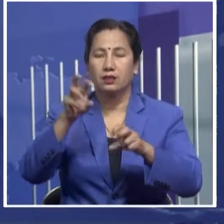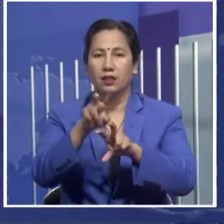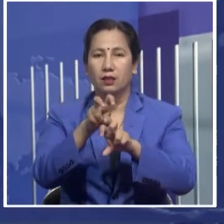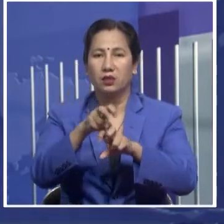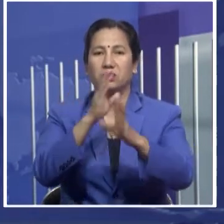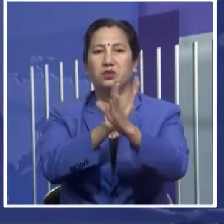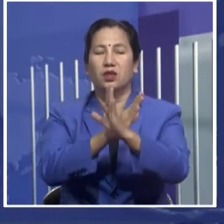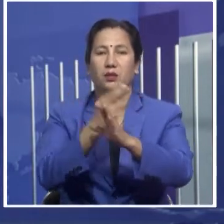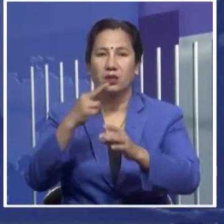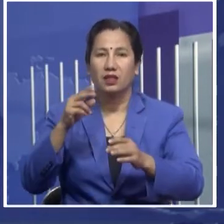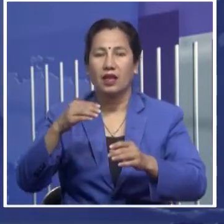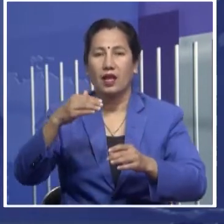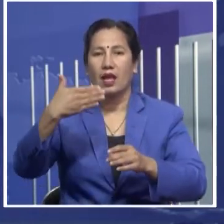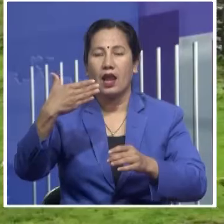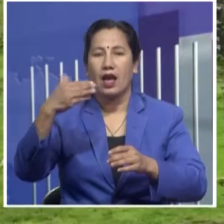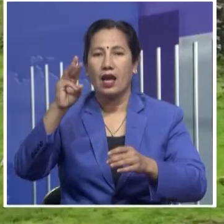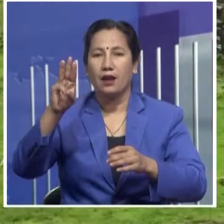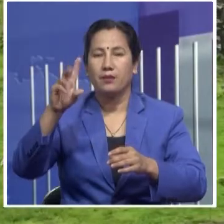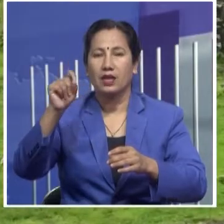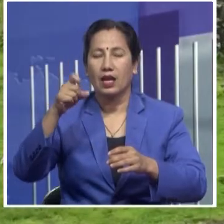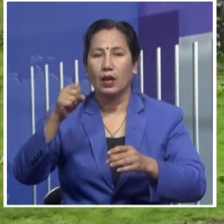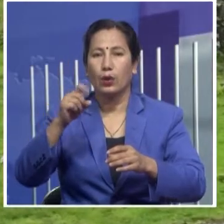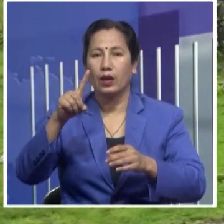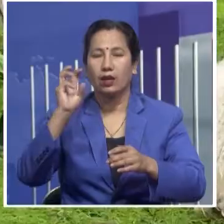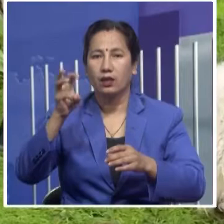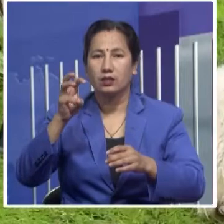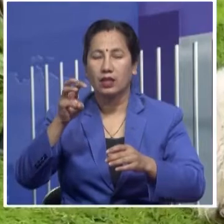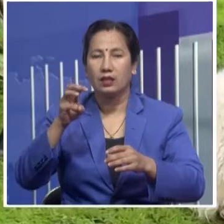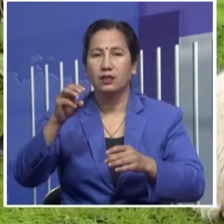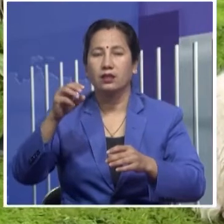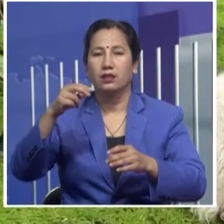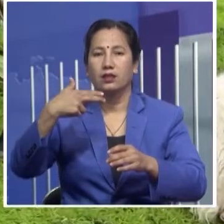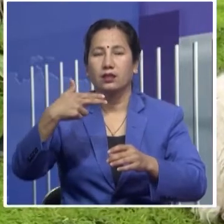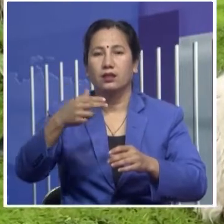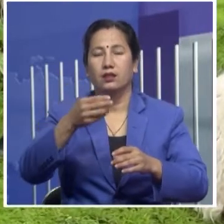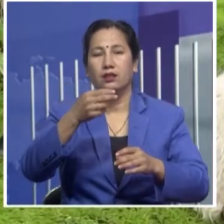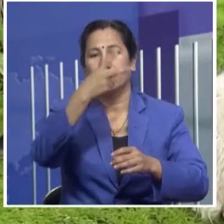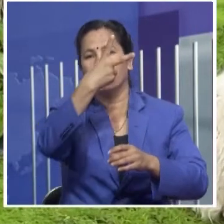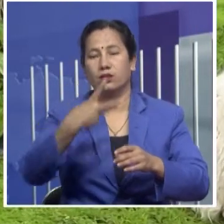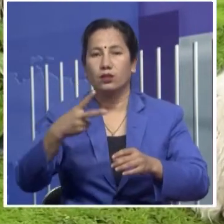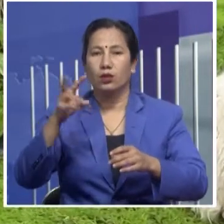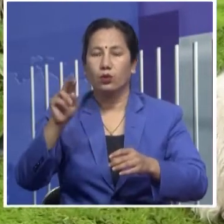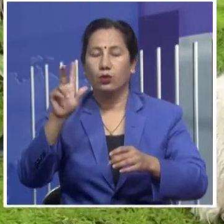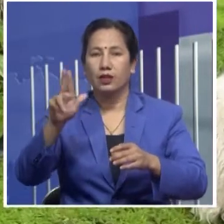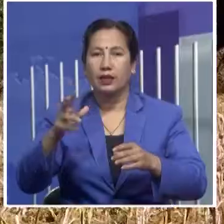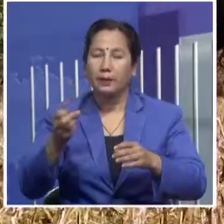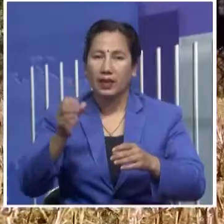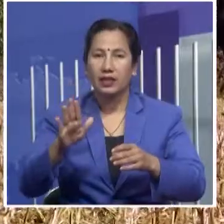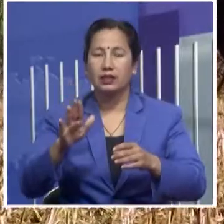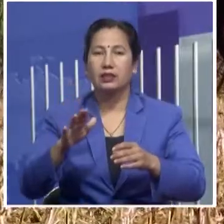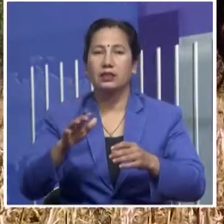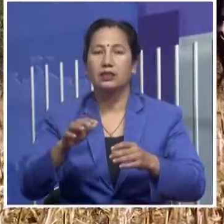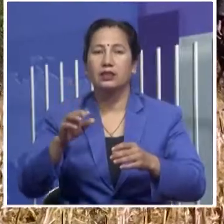छन्। नाम्खाको लिमीमा मात्रै 1,000 चौरी पालिएका छन्। अहिले नाम्खाको लिमीसहित ताङ्गिन, चाला,